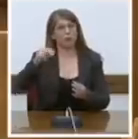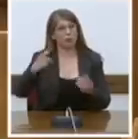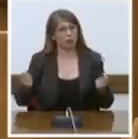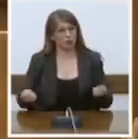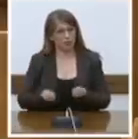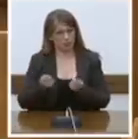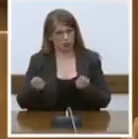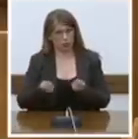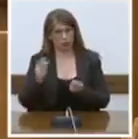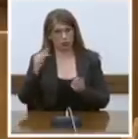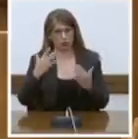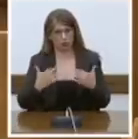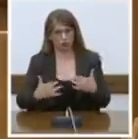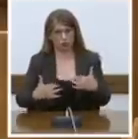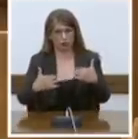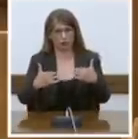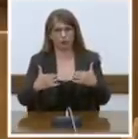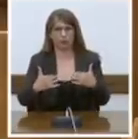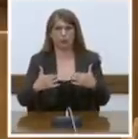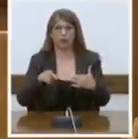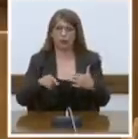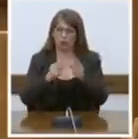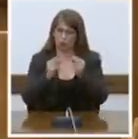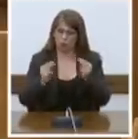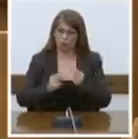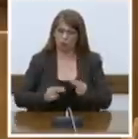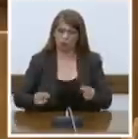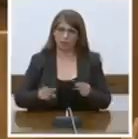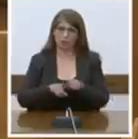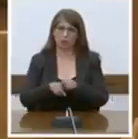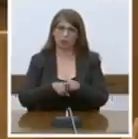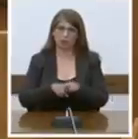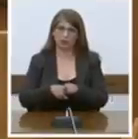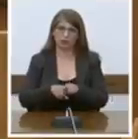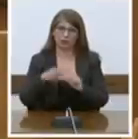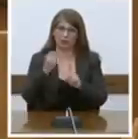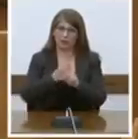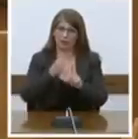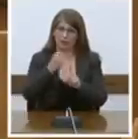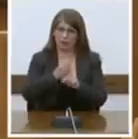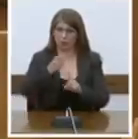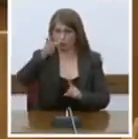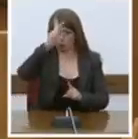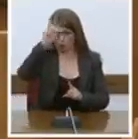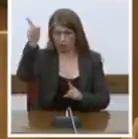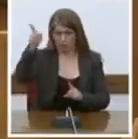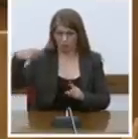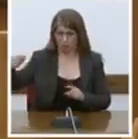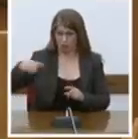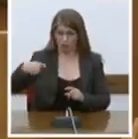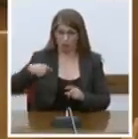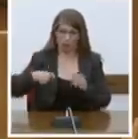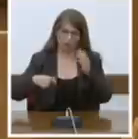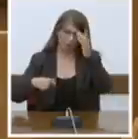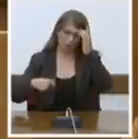της Βουλής και του πορίσματος που αφορά την διεκδίκηση των γερμανικών οφειλών,